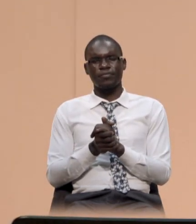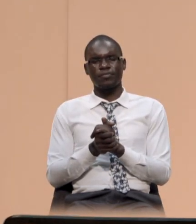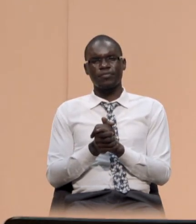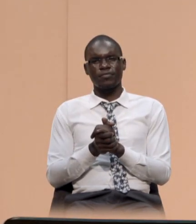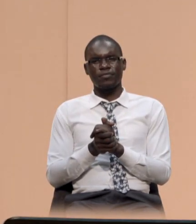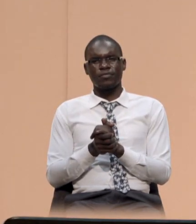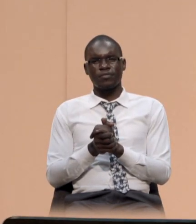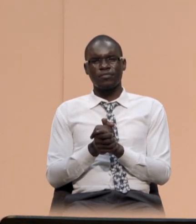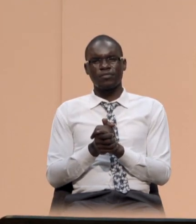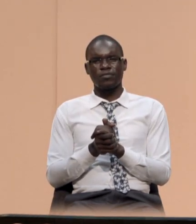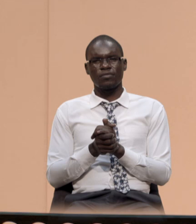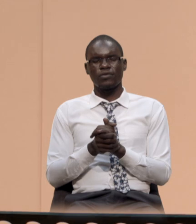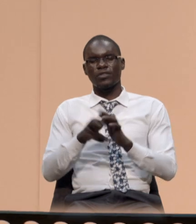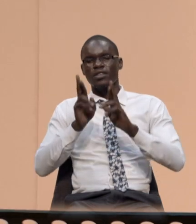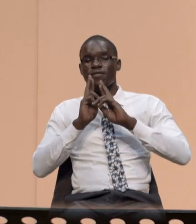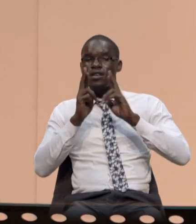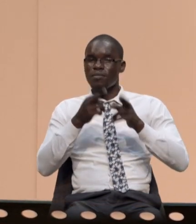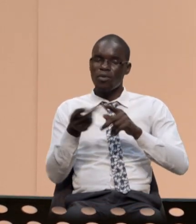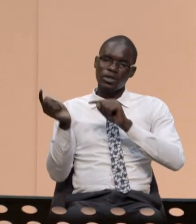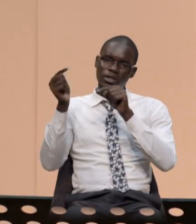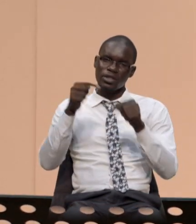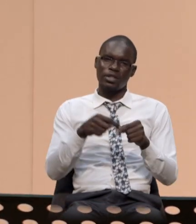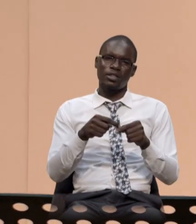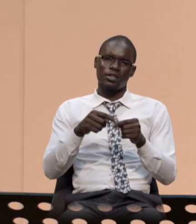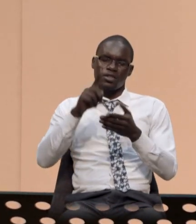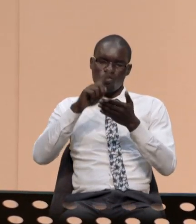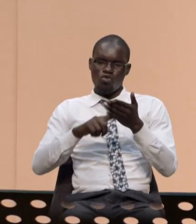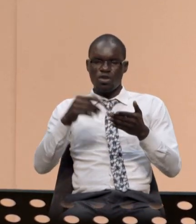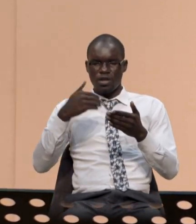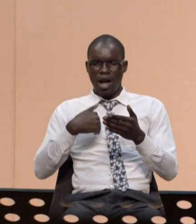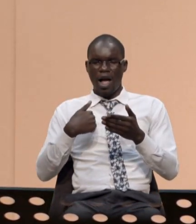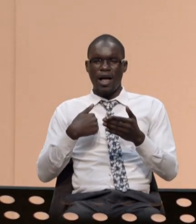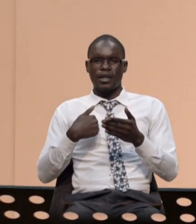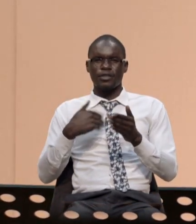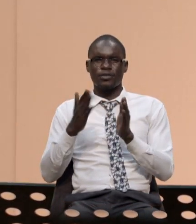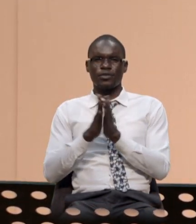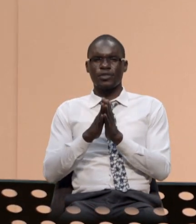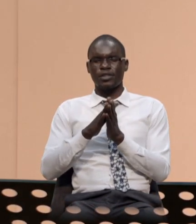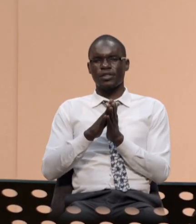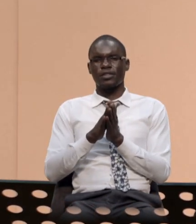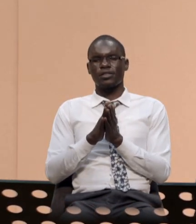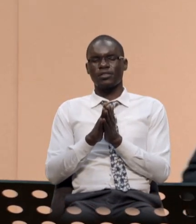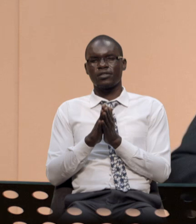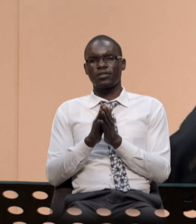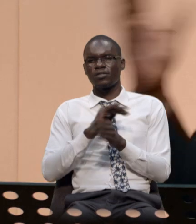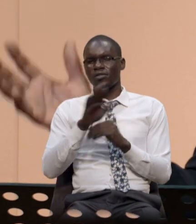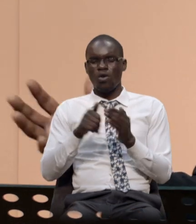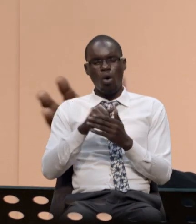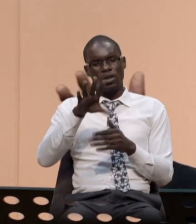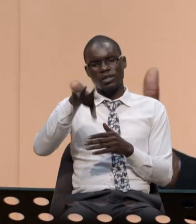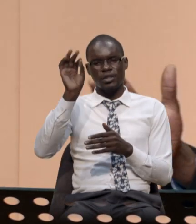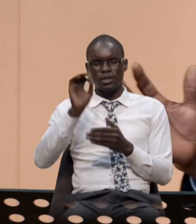nikuelezee. Ripoti ikaja ya kwamba vitu alivyokuwa navyo Ayubu, mali yake yote